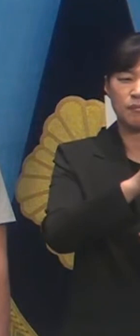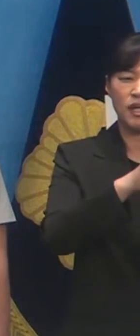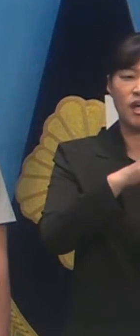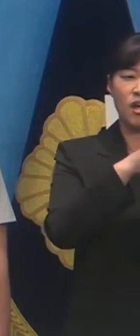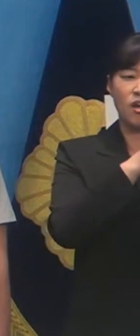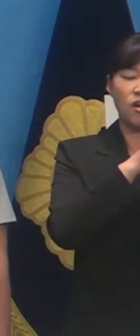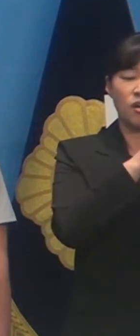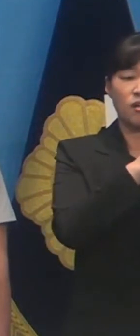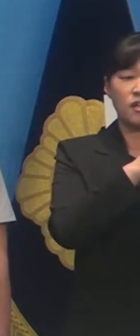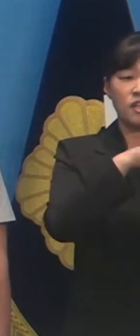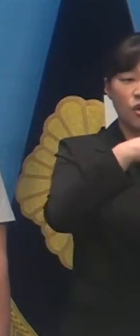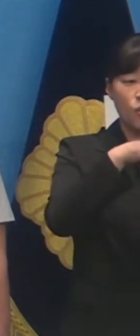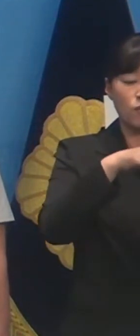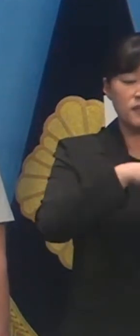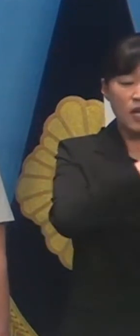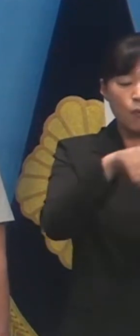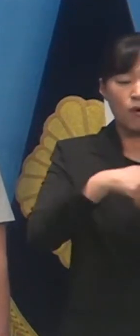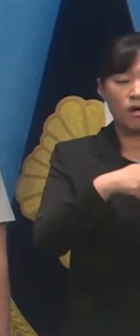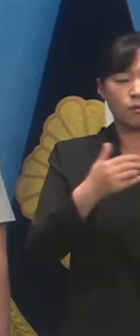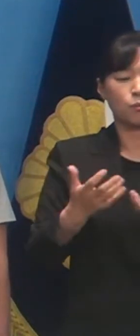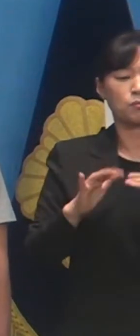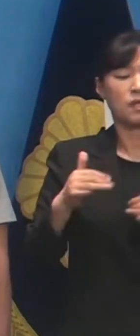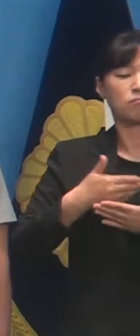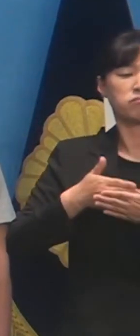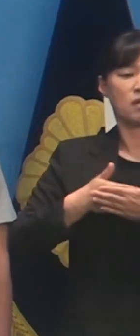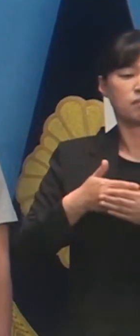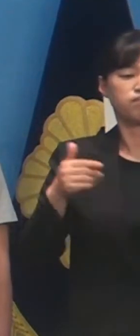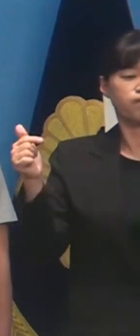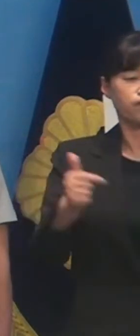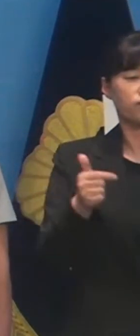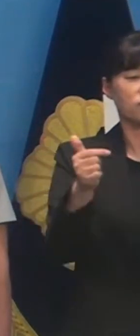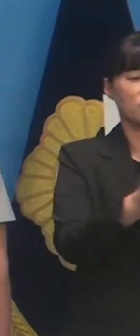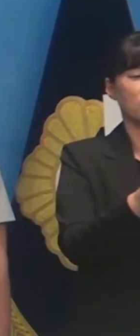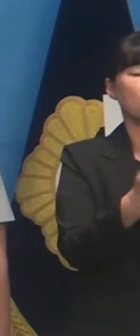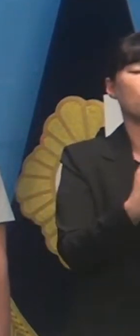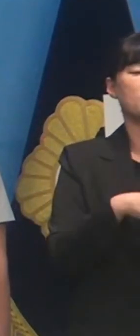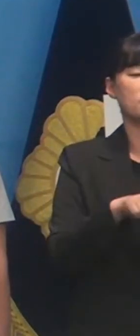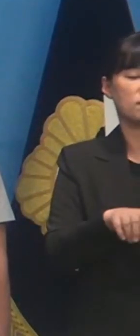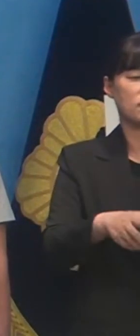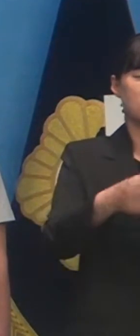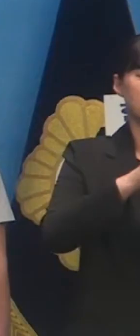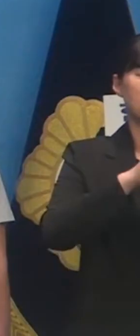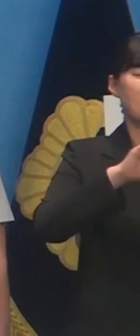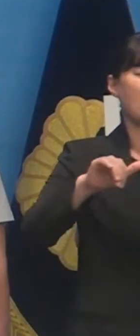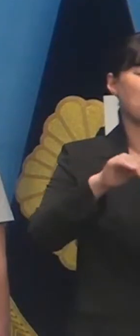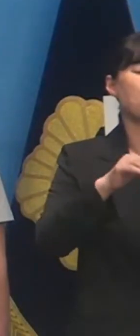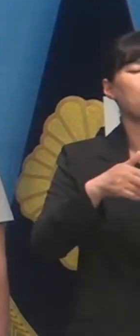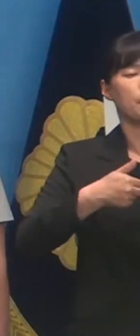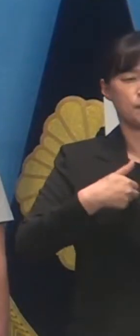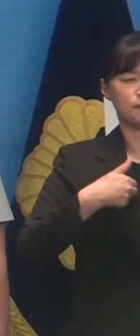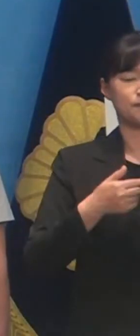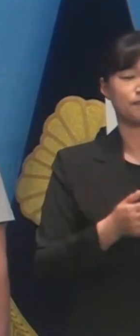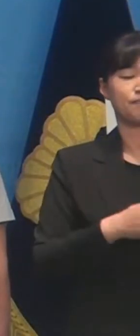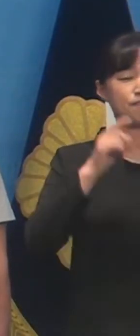경영 상황, 그리고 노동자들의 불안감을 해소하는 방향으로 적극적으로 개입해야 된다고 생각합니다.